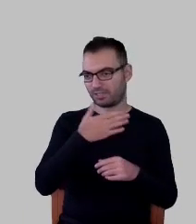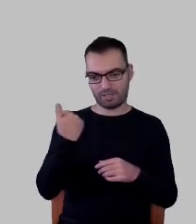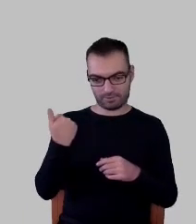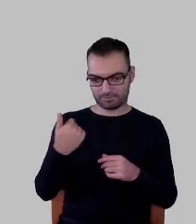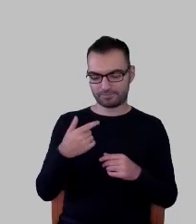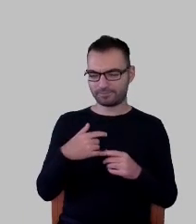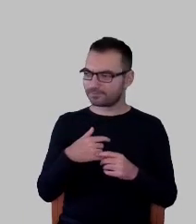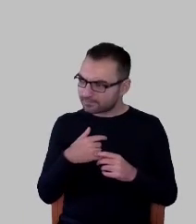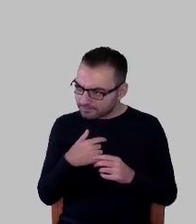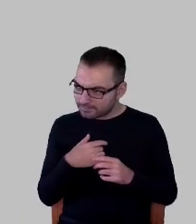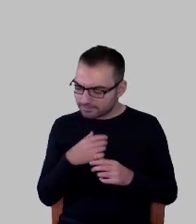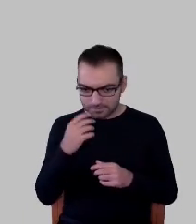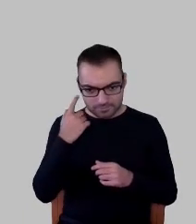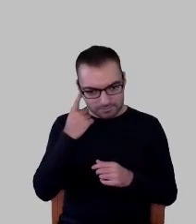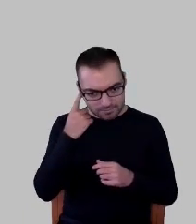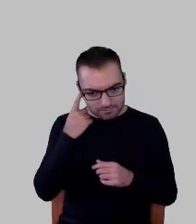funkcjonowania